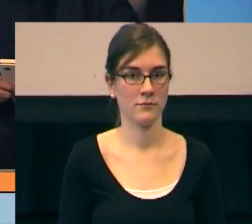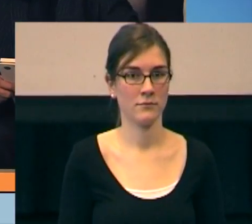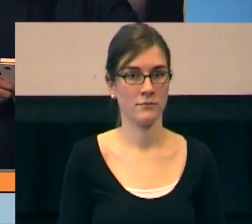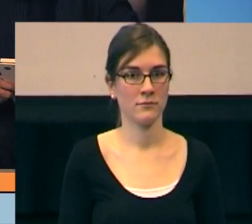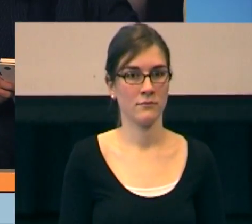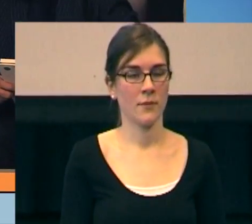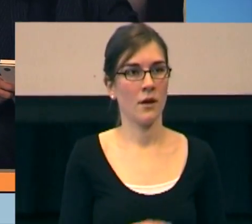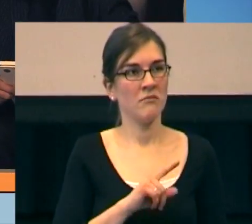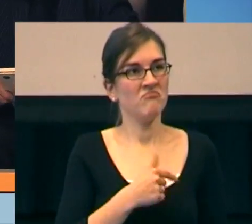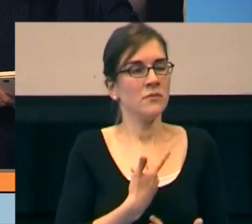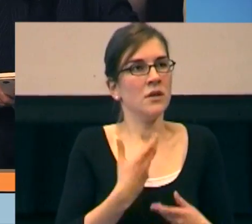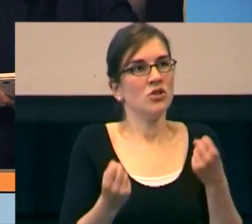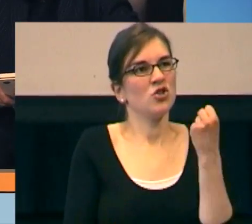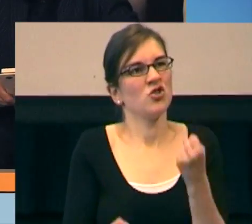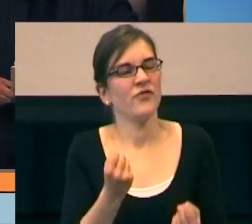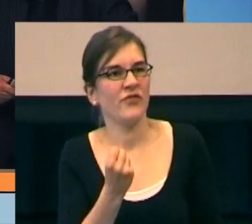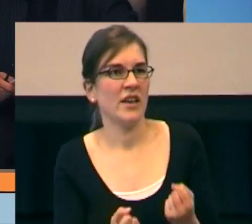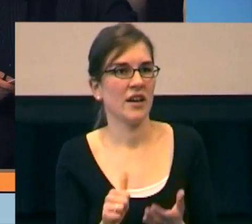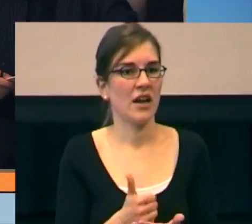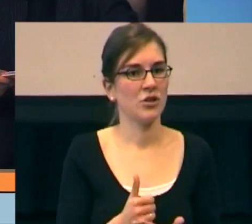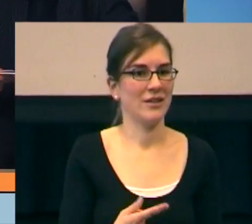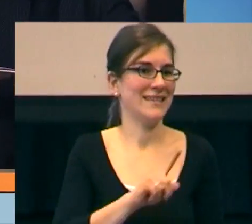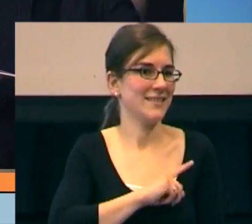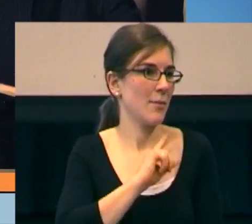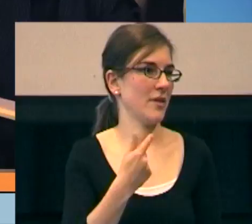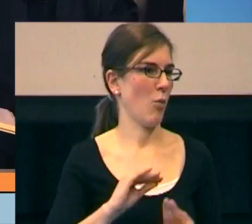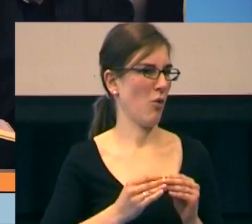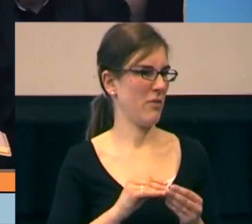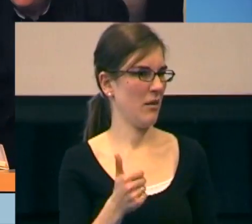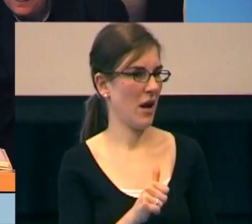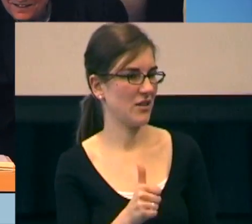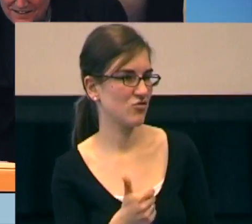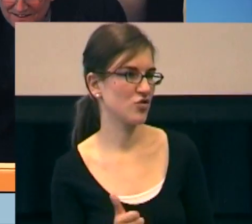ich finde das ganz schwierig das einzuschätzen also auch für mich selber sage ich mal ganz einfach